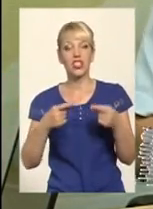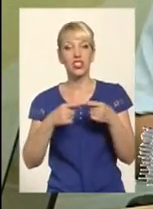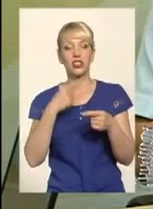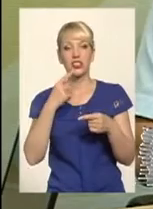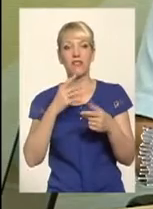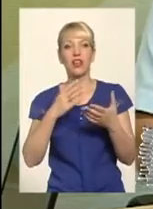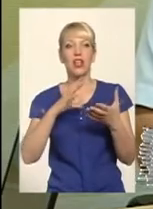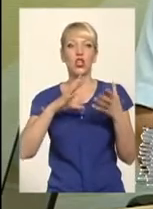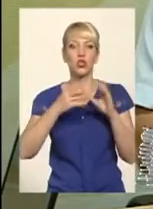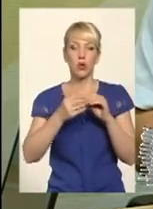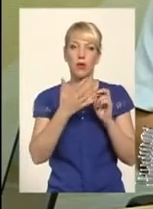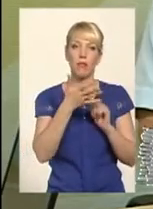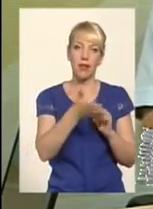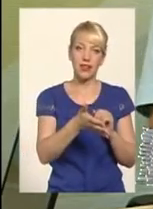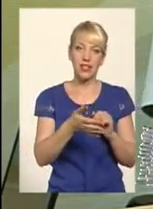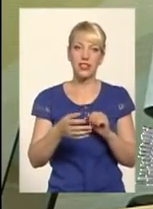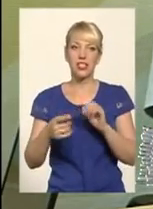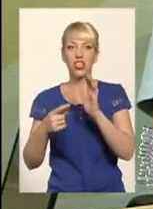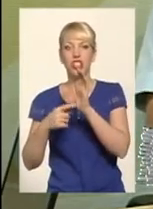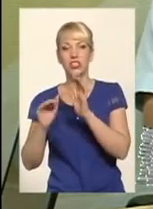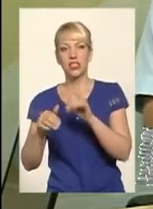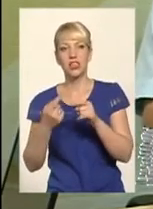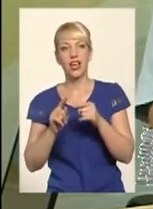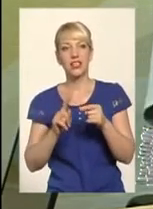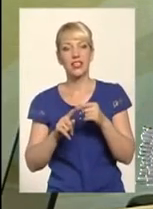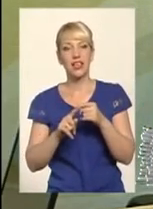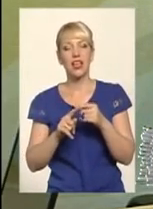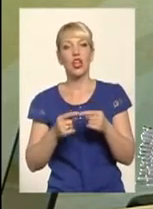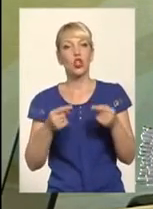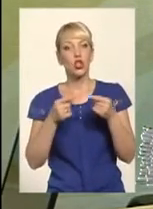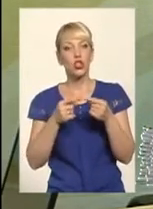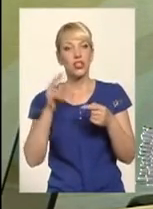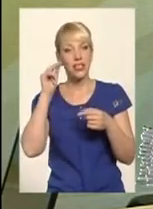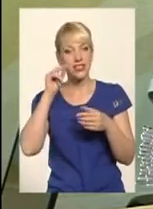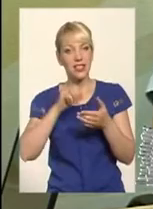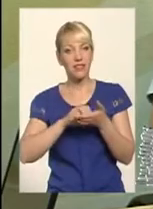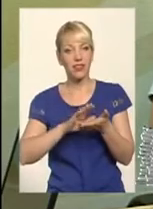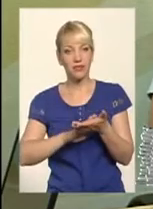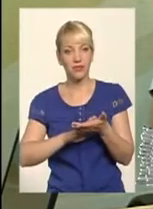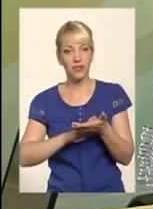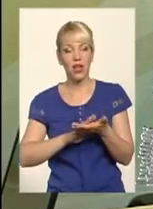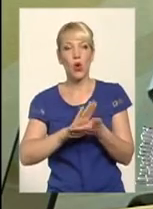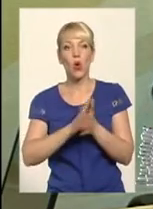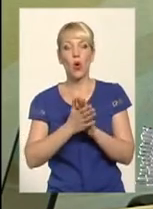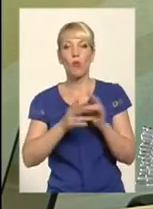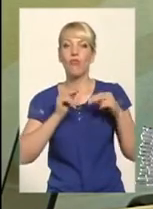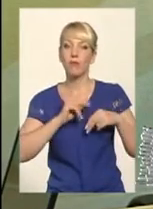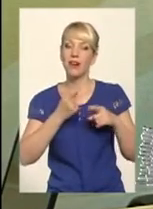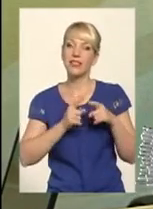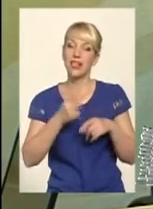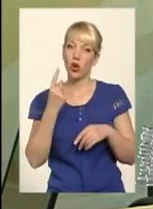сьогодні є, 5-6 тисяч. А значно менше – це не абсолютно конкретна цифра. Так? Знову ж таки, умови праці – це одне,